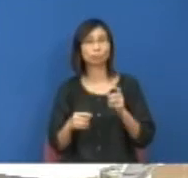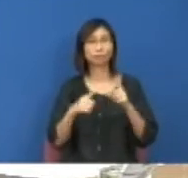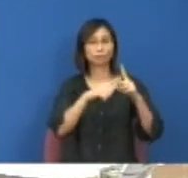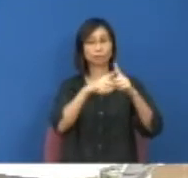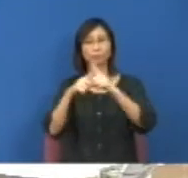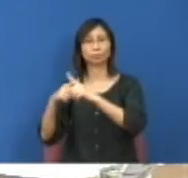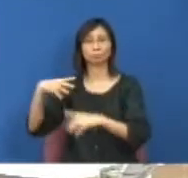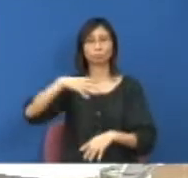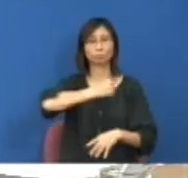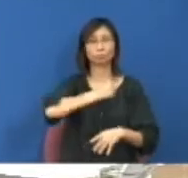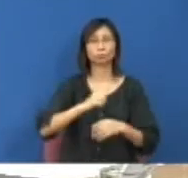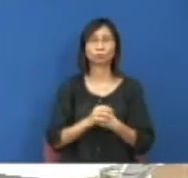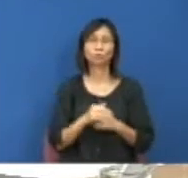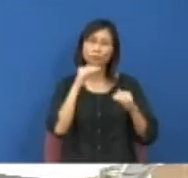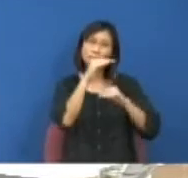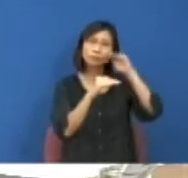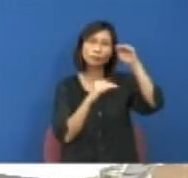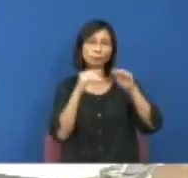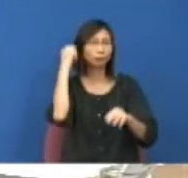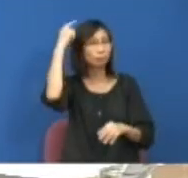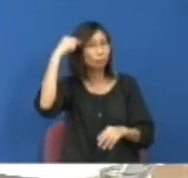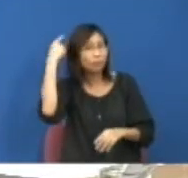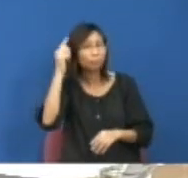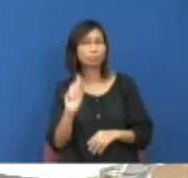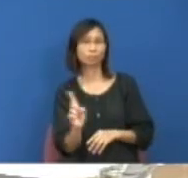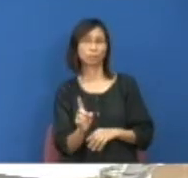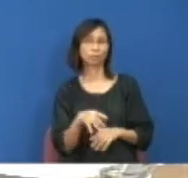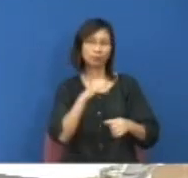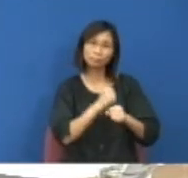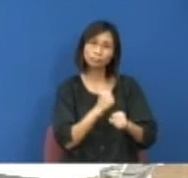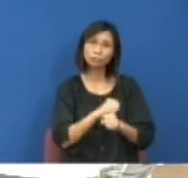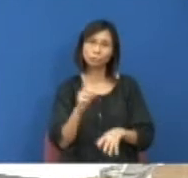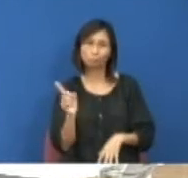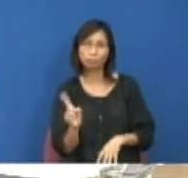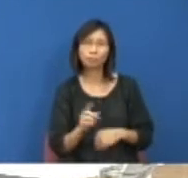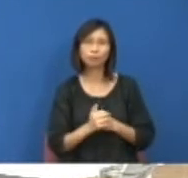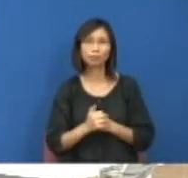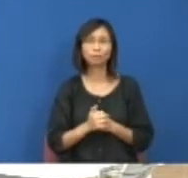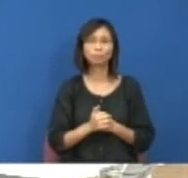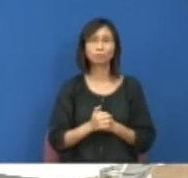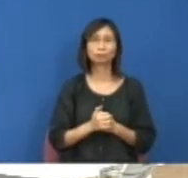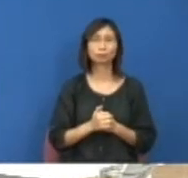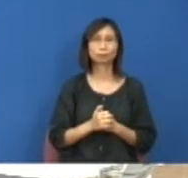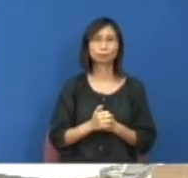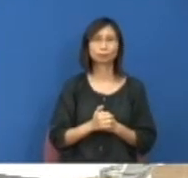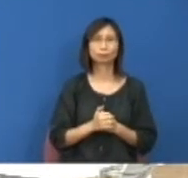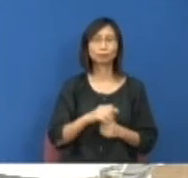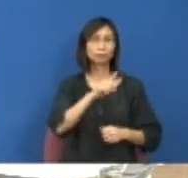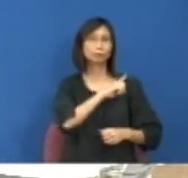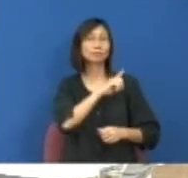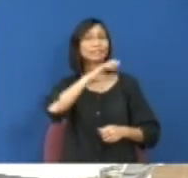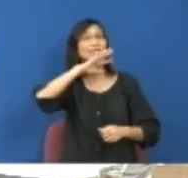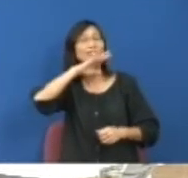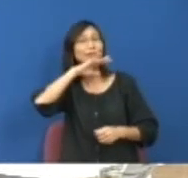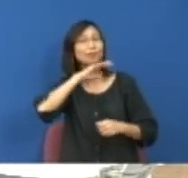級動力係咩咧？嗰啲階級會諗乜嘢咧？做乜嘢咧？佢會唔會係自欺欺人咧？或者